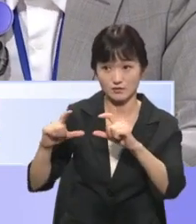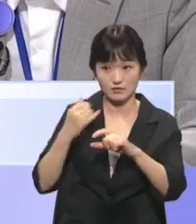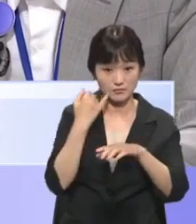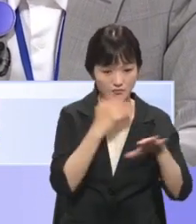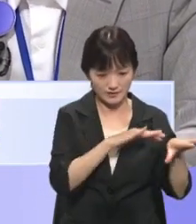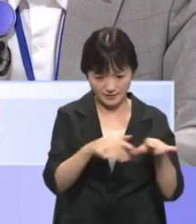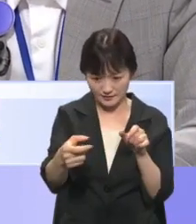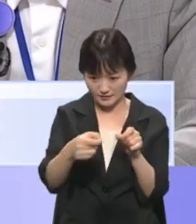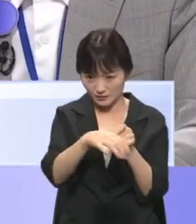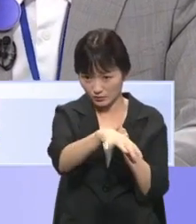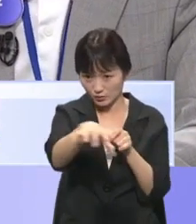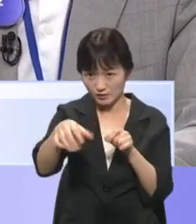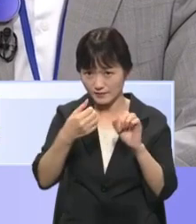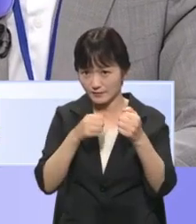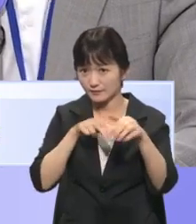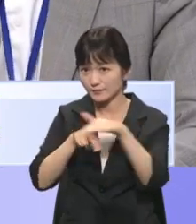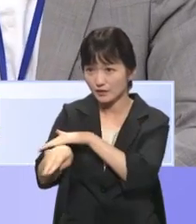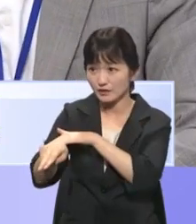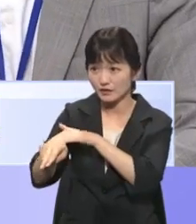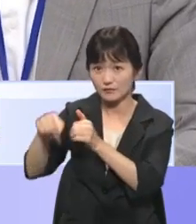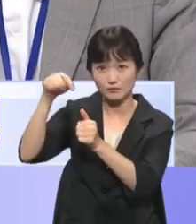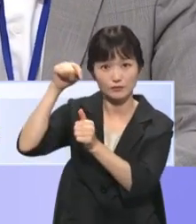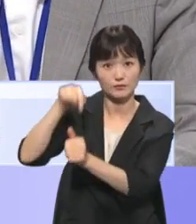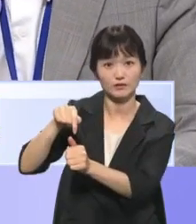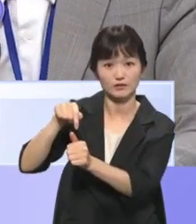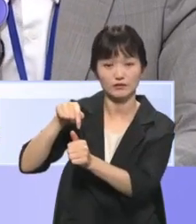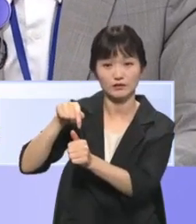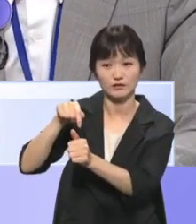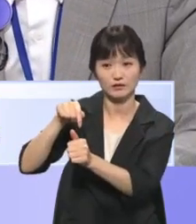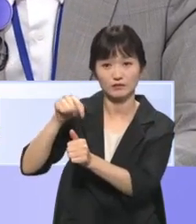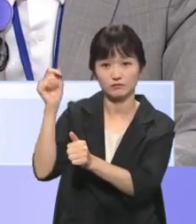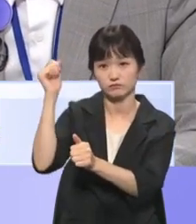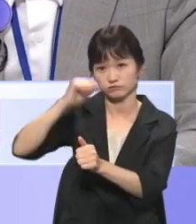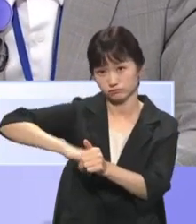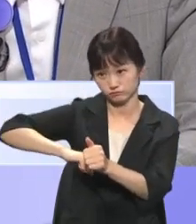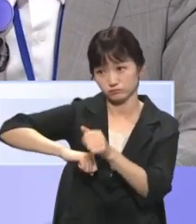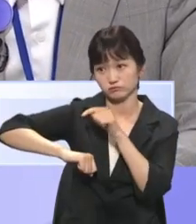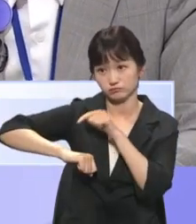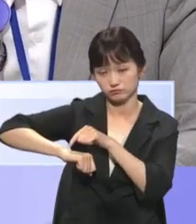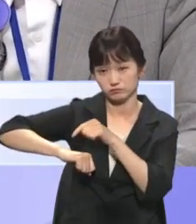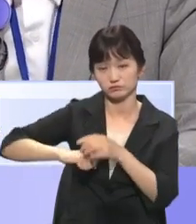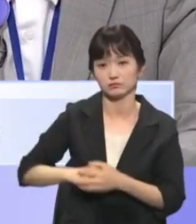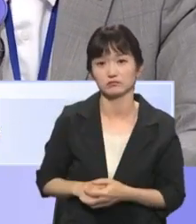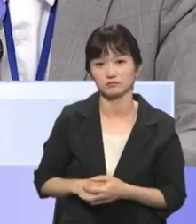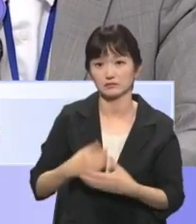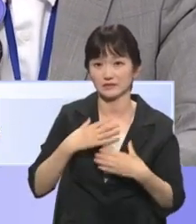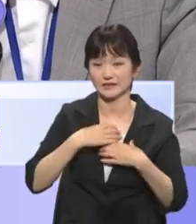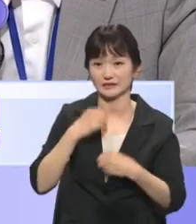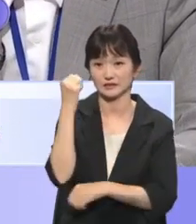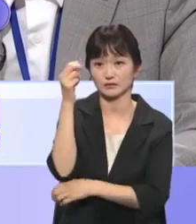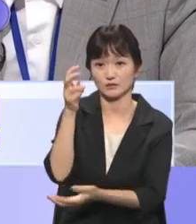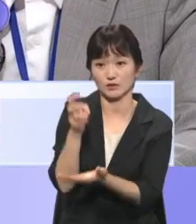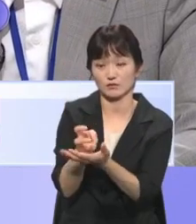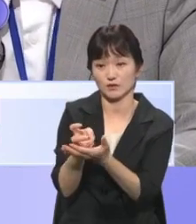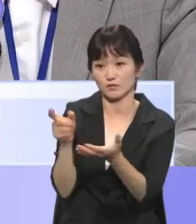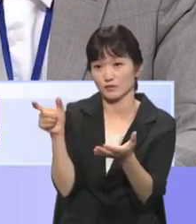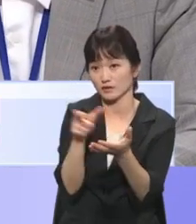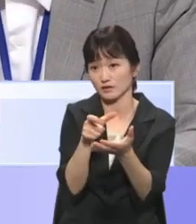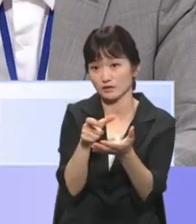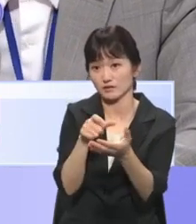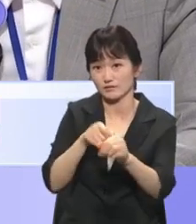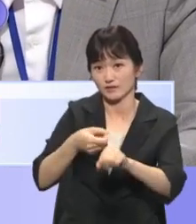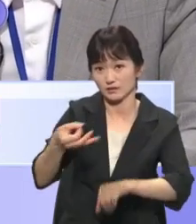해안가에 대피 명령을 내렸는데 네. 이를 위반했을 때는 재난 및 안전관리 기본법에 따라서